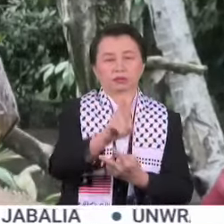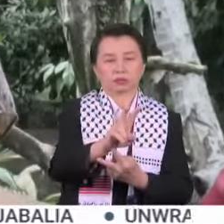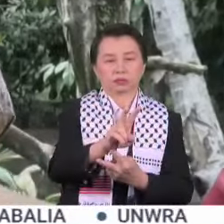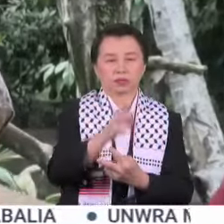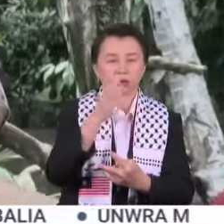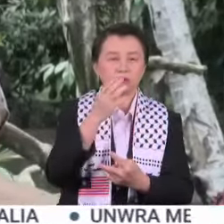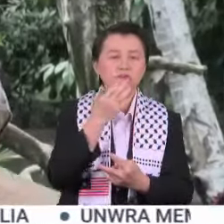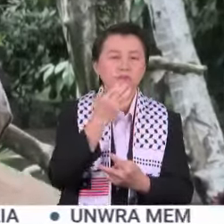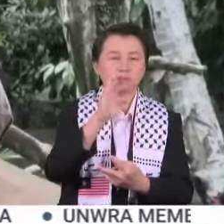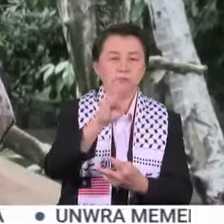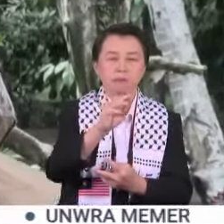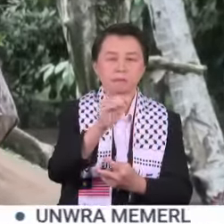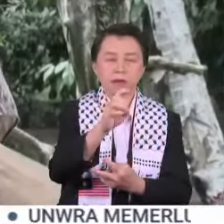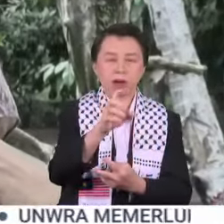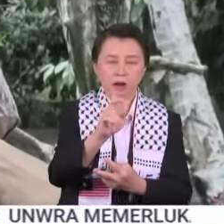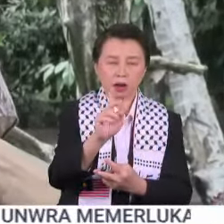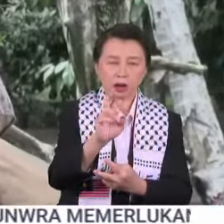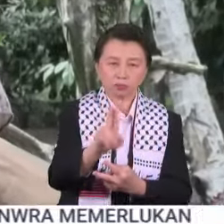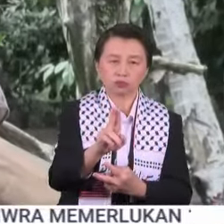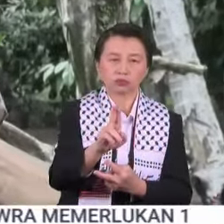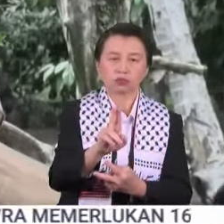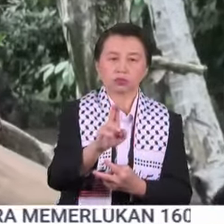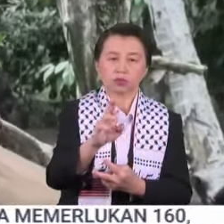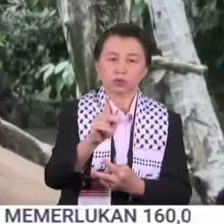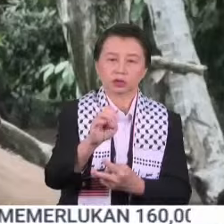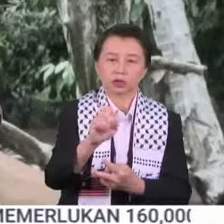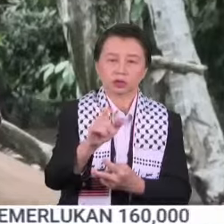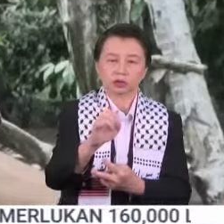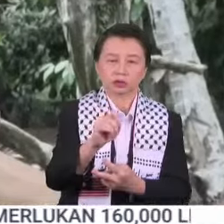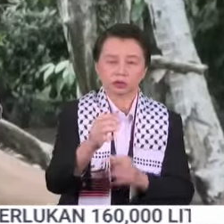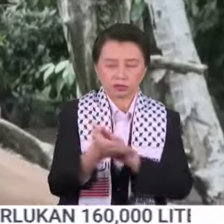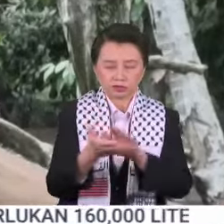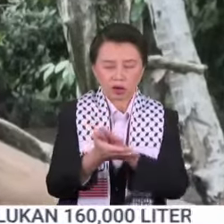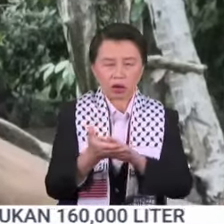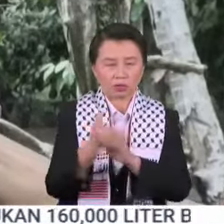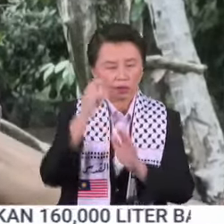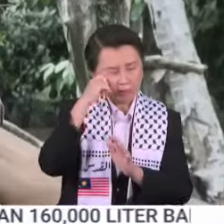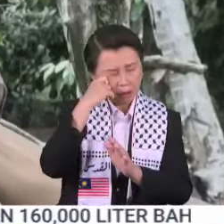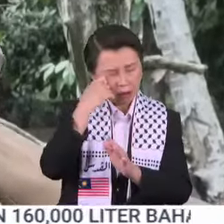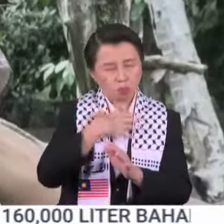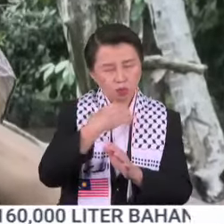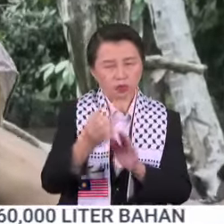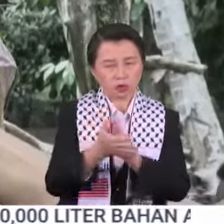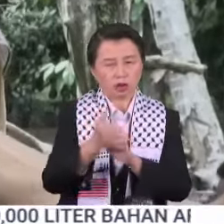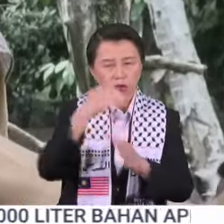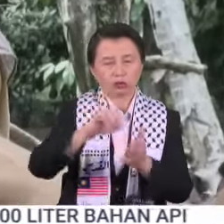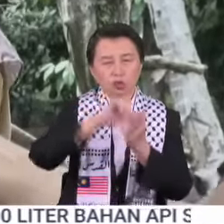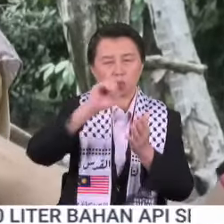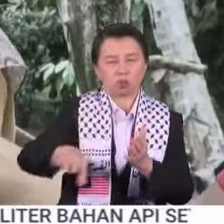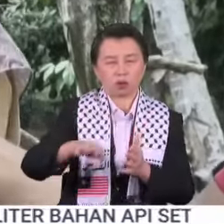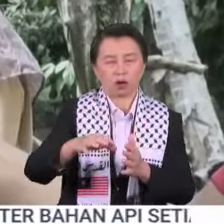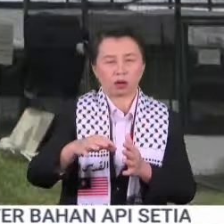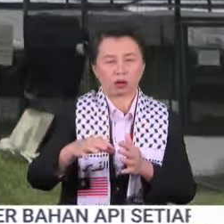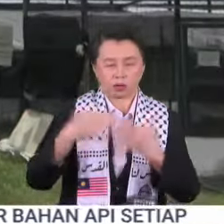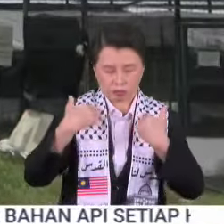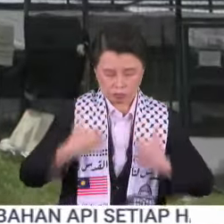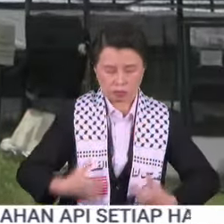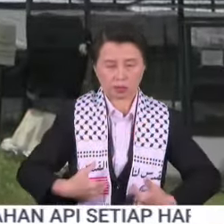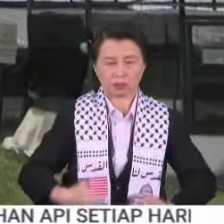madu kelulut campur dengan bawang putih tunggal untuk buang angin dan untuk kesihatan badan